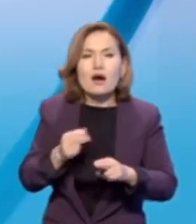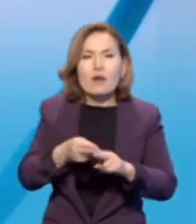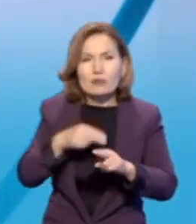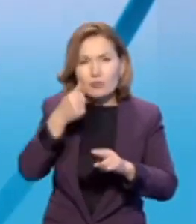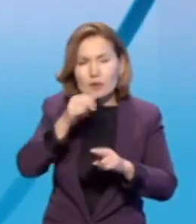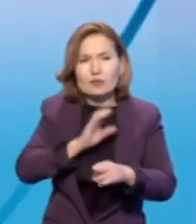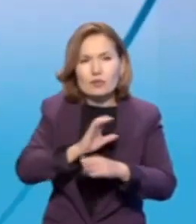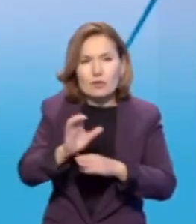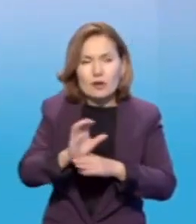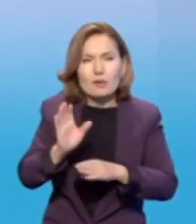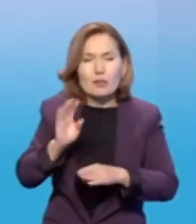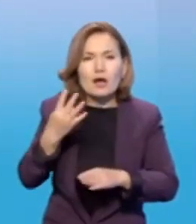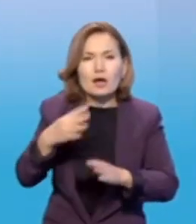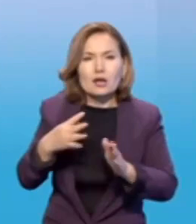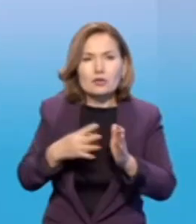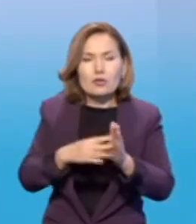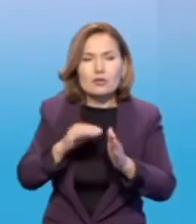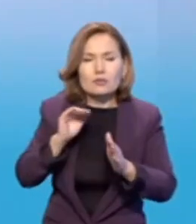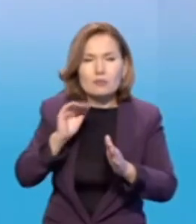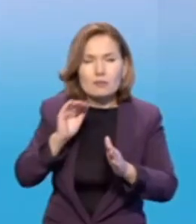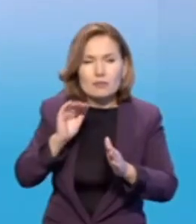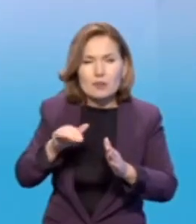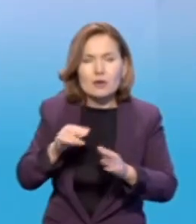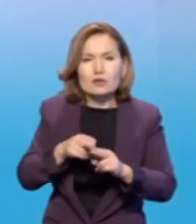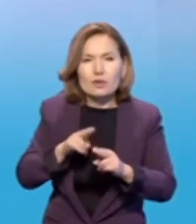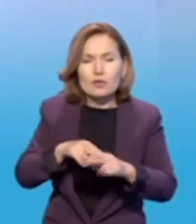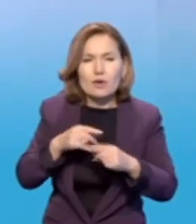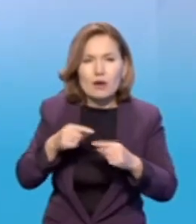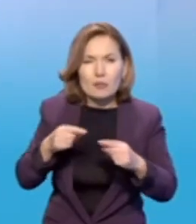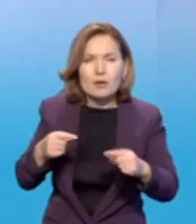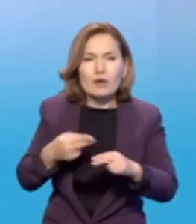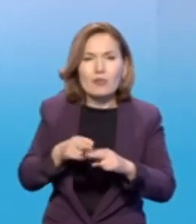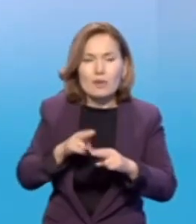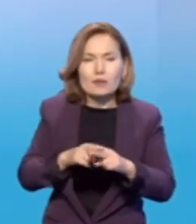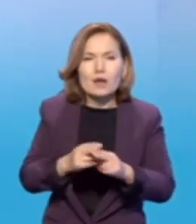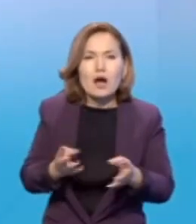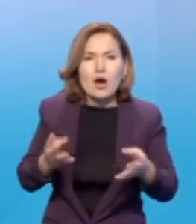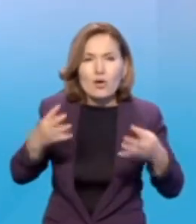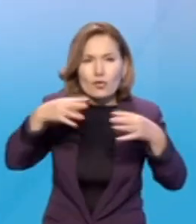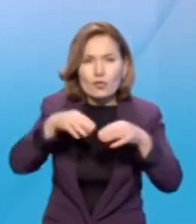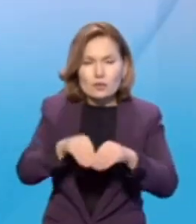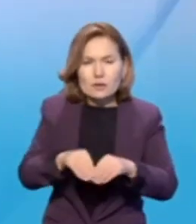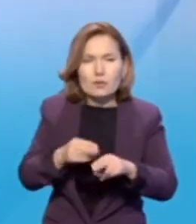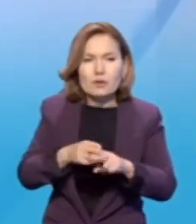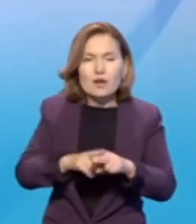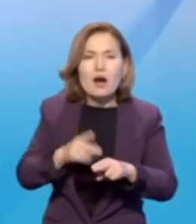қоса 49 мың қант құрағы тростниковый сырец дейді. Екеуін қосқан кезде